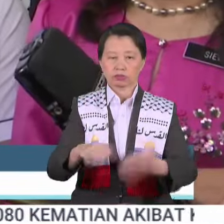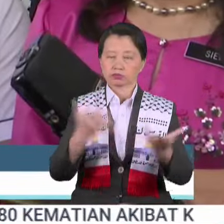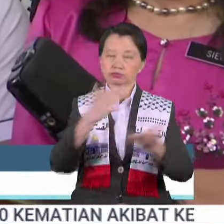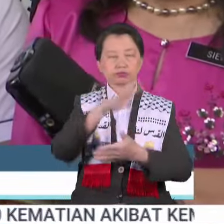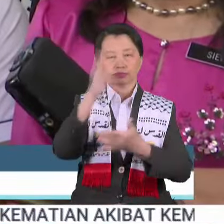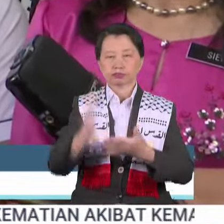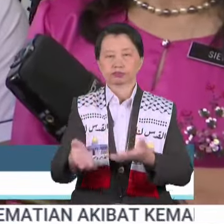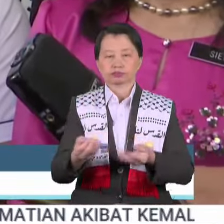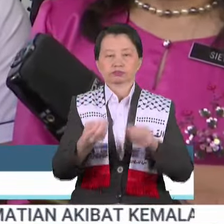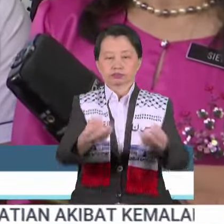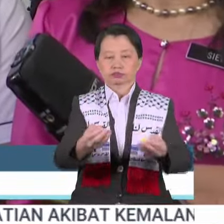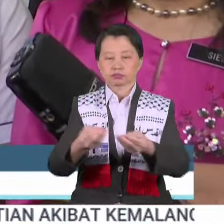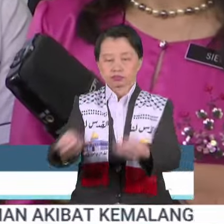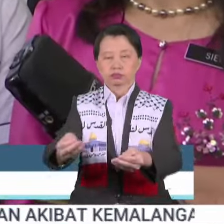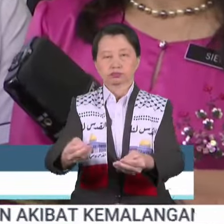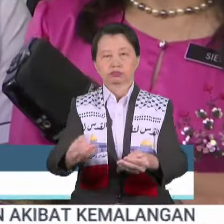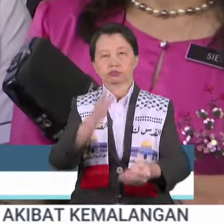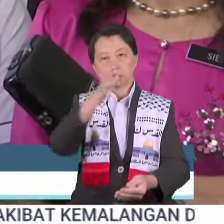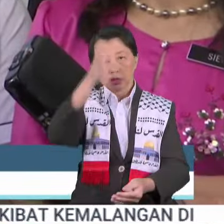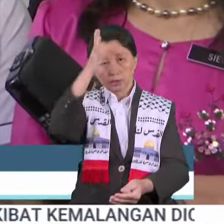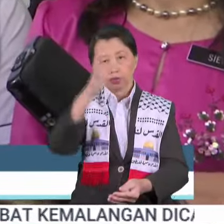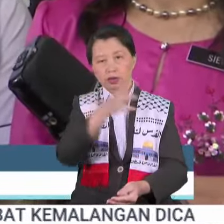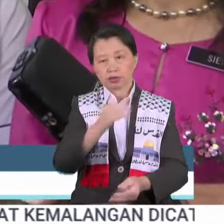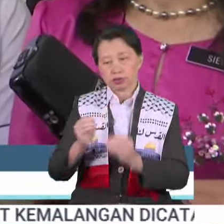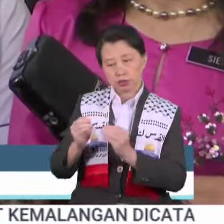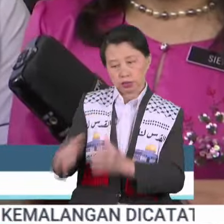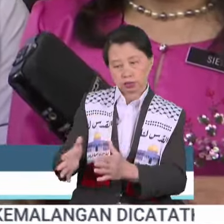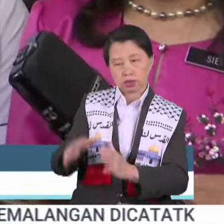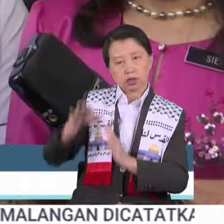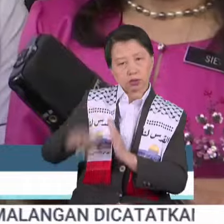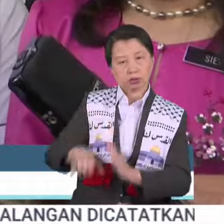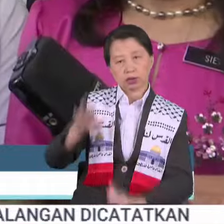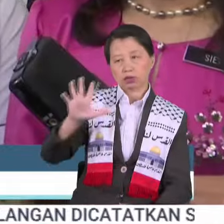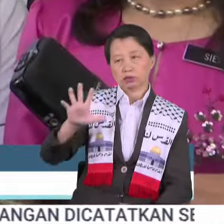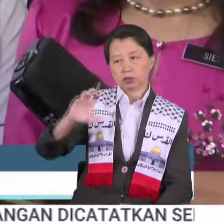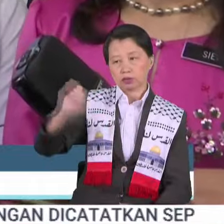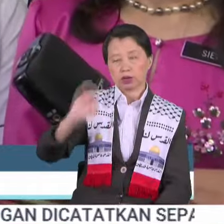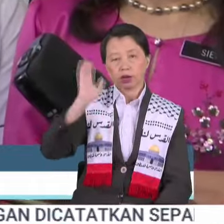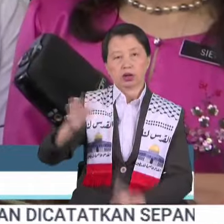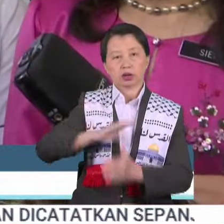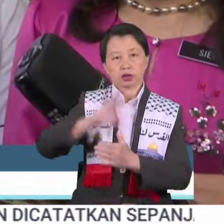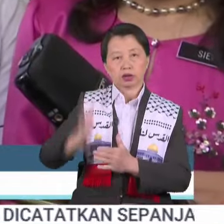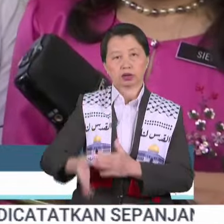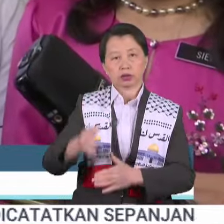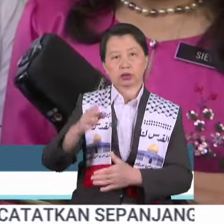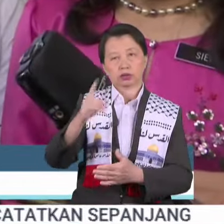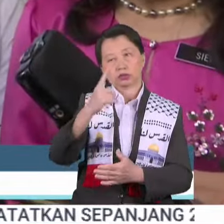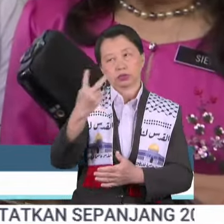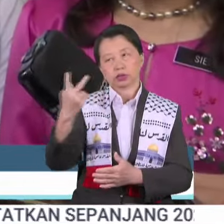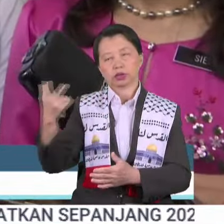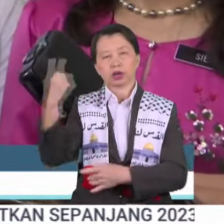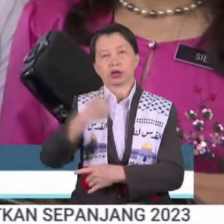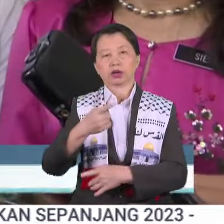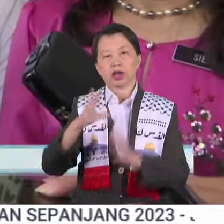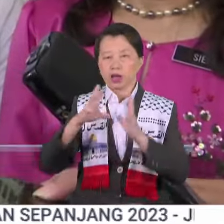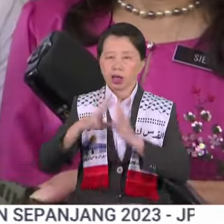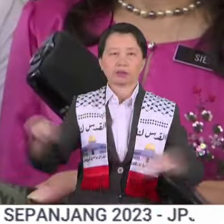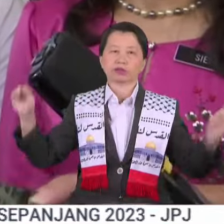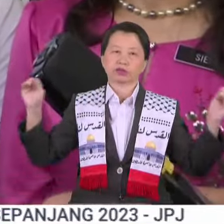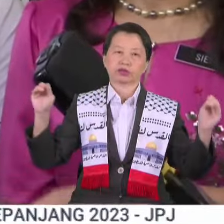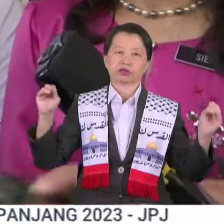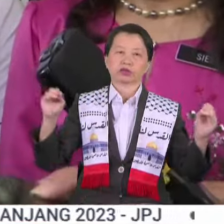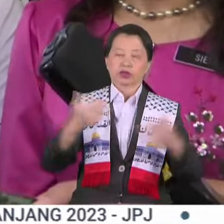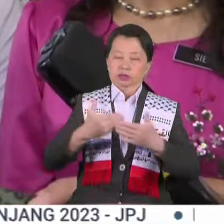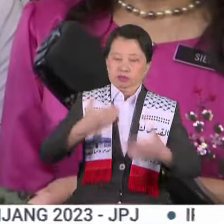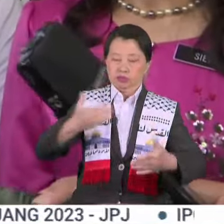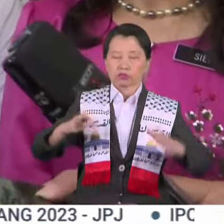menyempurnakan penyerahan ini, dan yang tinggal kurang daripada 5% akan diselesaikan dalam masa 2-3 hari ini sebelum